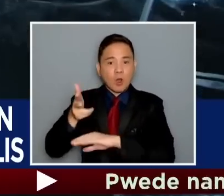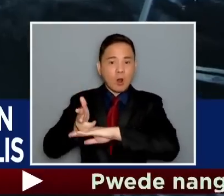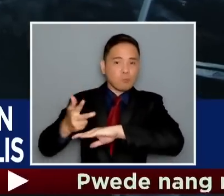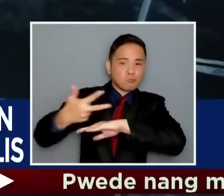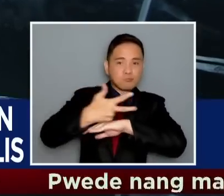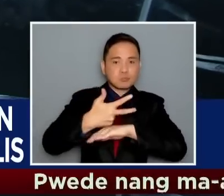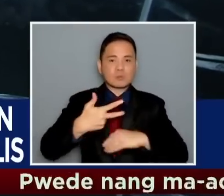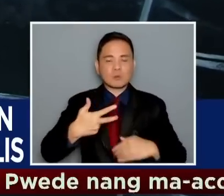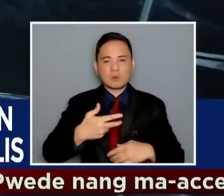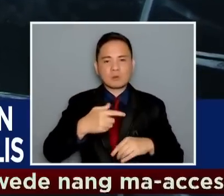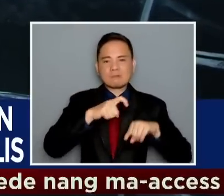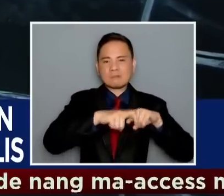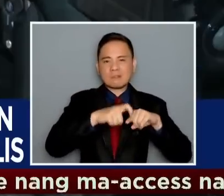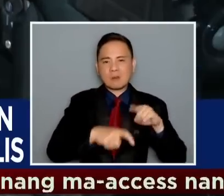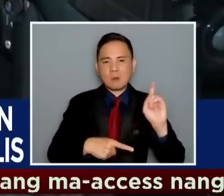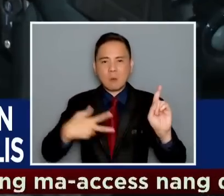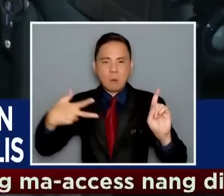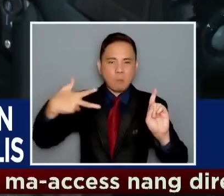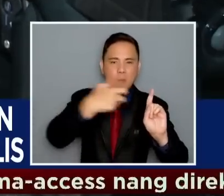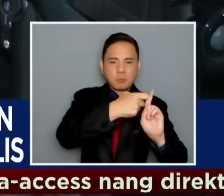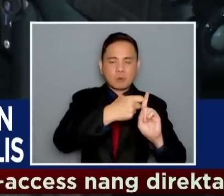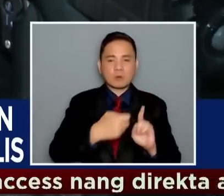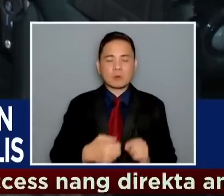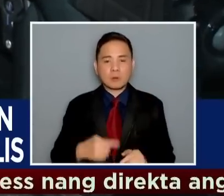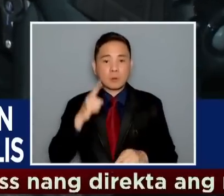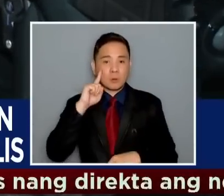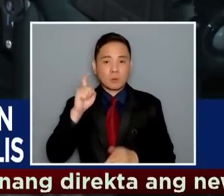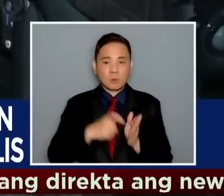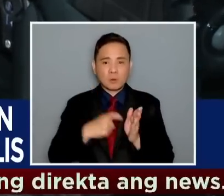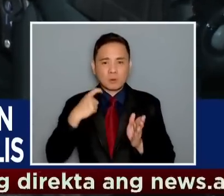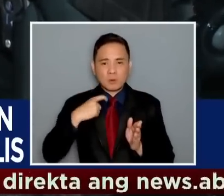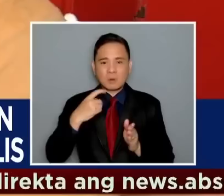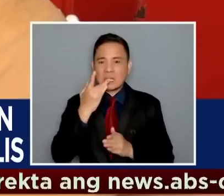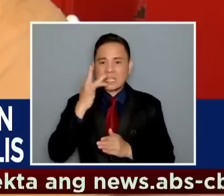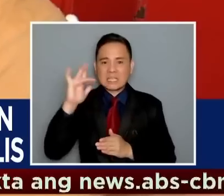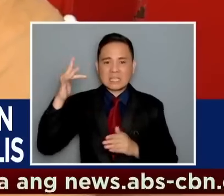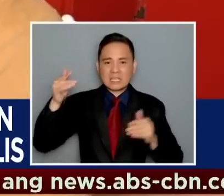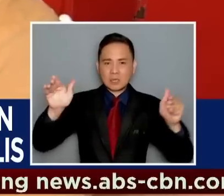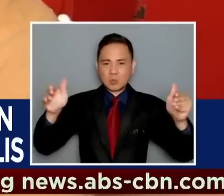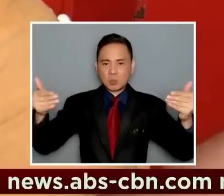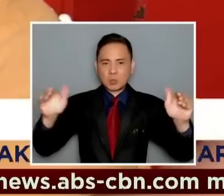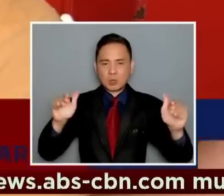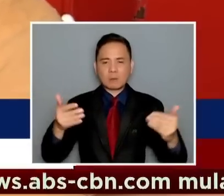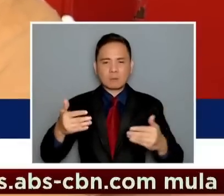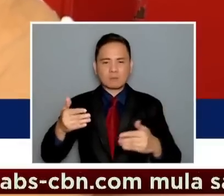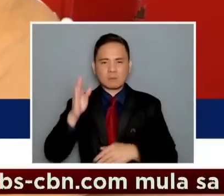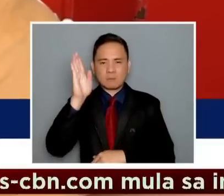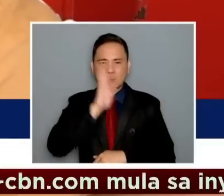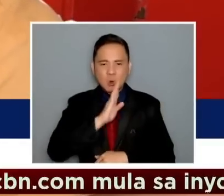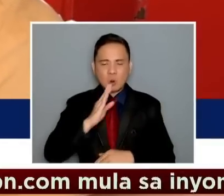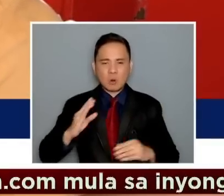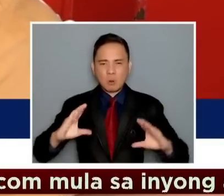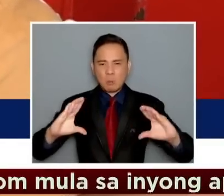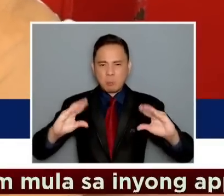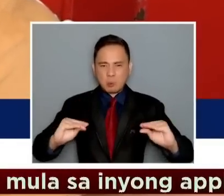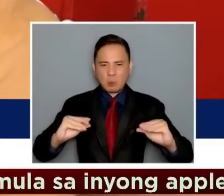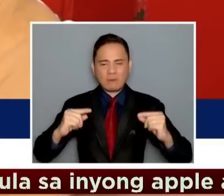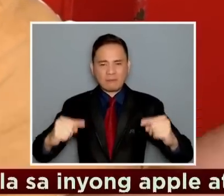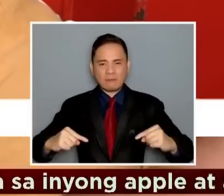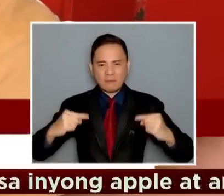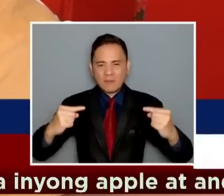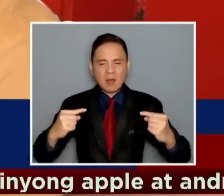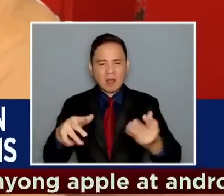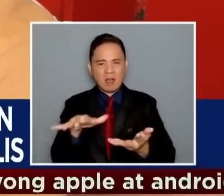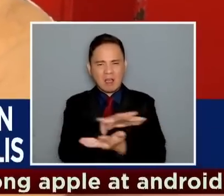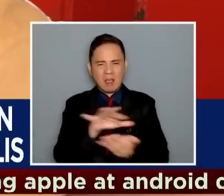kotse, tanggal ang mga side mirror at na-flat ang mga gulong. Nakakatakot din naman po yun. Buti na lang walang bata,